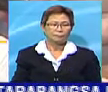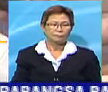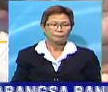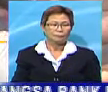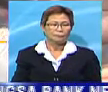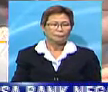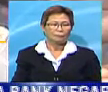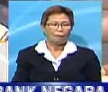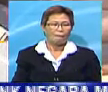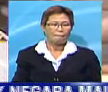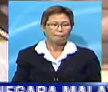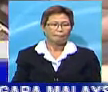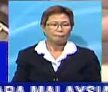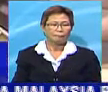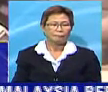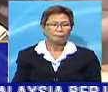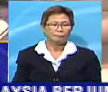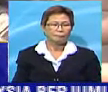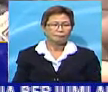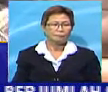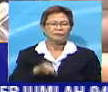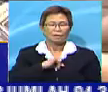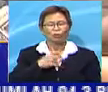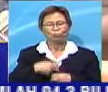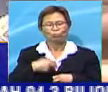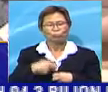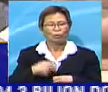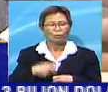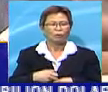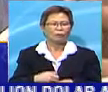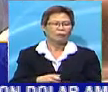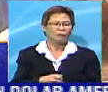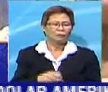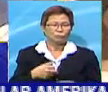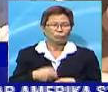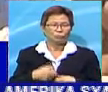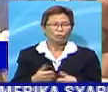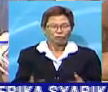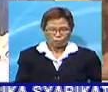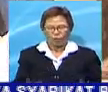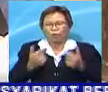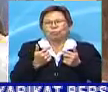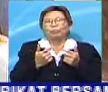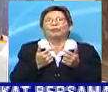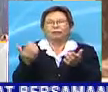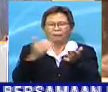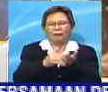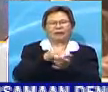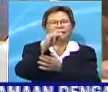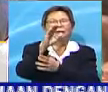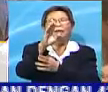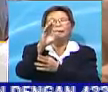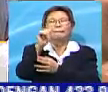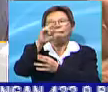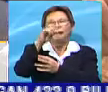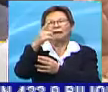Saya percaya bahawa sukar untuk mengembalikan kehilangan bangsawan atau menghidupkan semula bangsawan atau sandiwara. Sandiwara ini